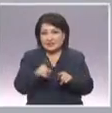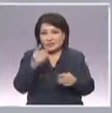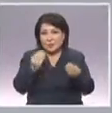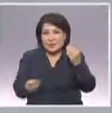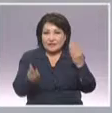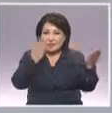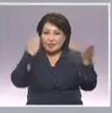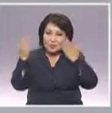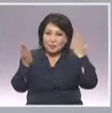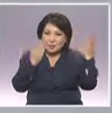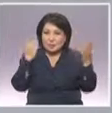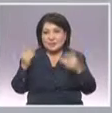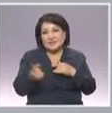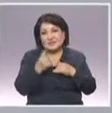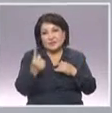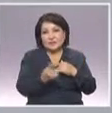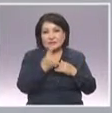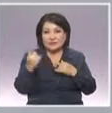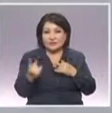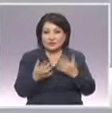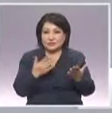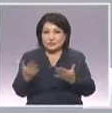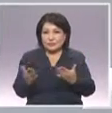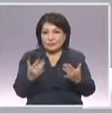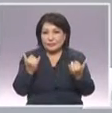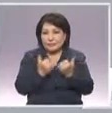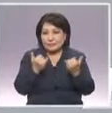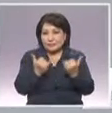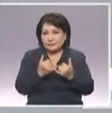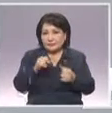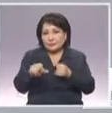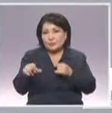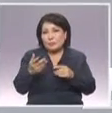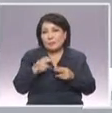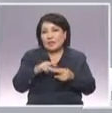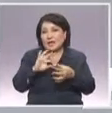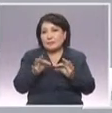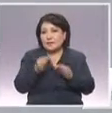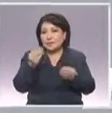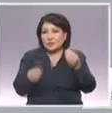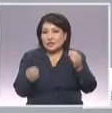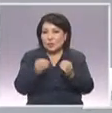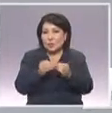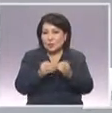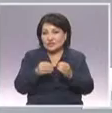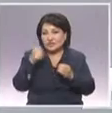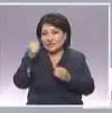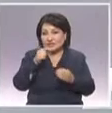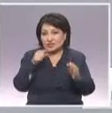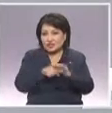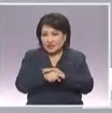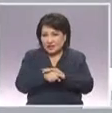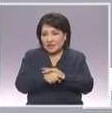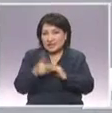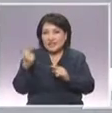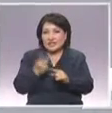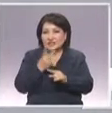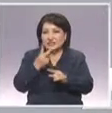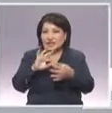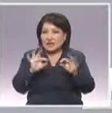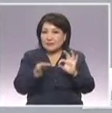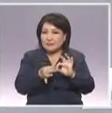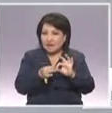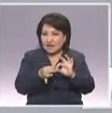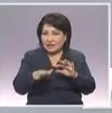жүр. Қытайлықтардың негізі биылғы бұл олимпиада ойындары осы 10 жылдықтың ішіндегі екінші олимпиадасы, сондықтан